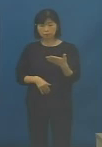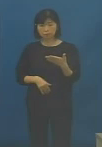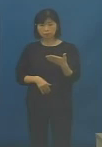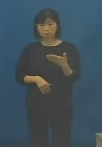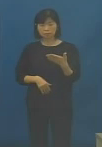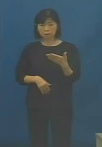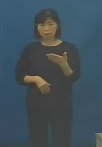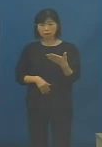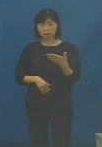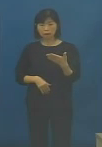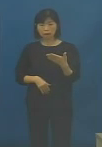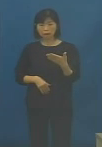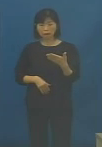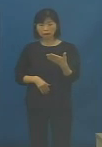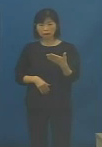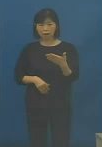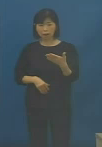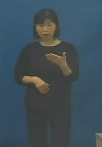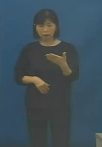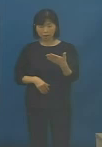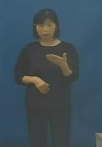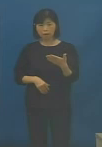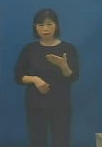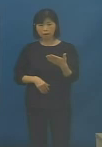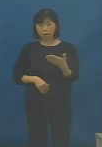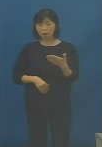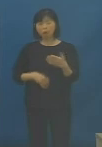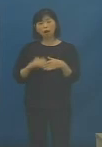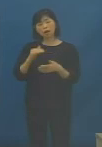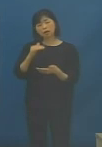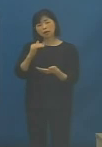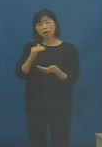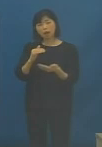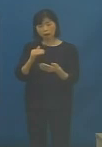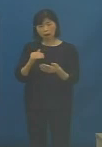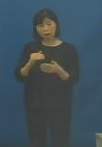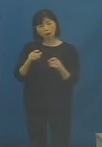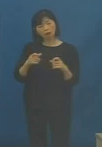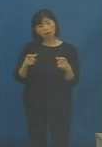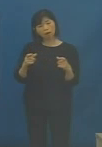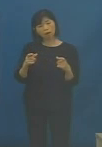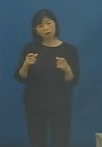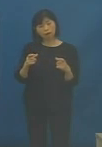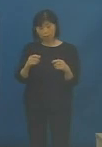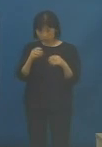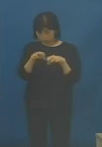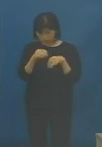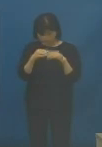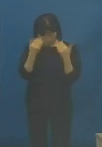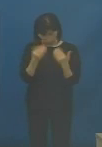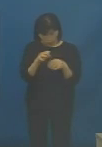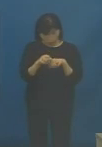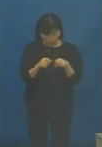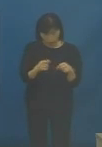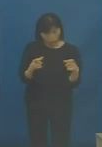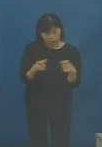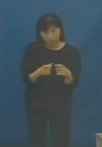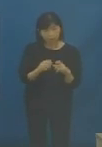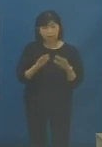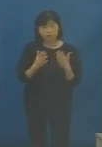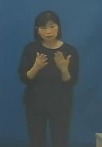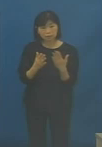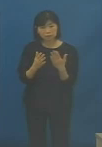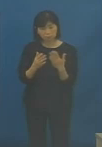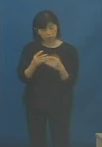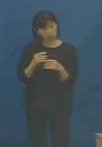はしないという一番大きな要因の一つとしてあったのと感じていらっしゃるのかということと、鳥取